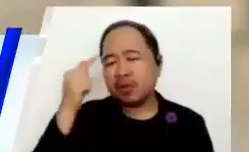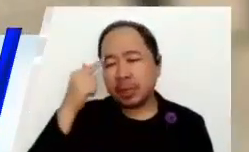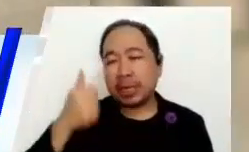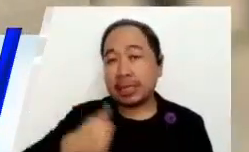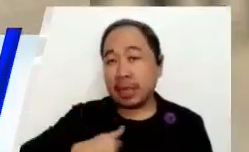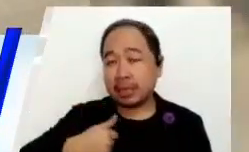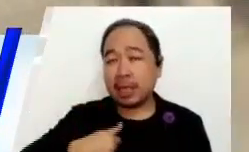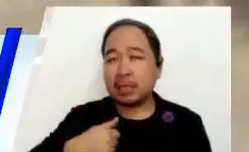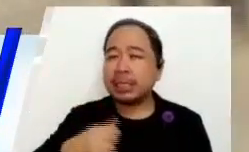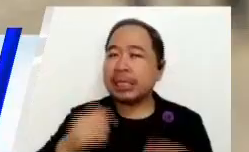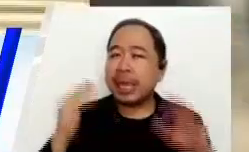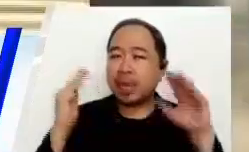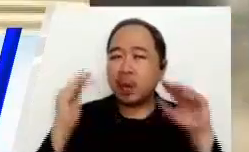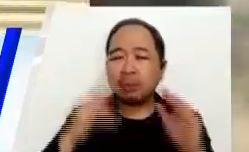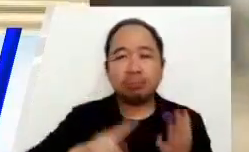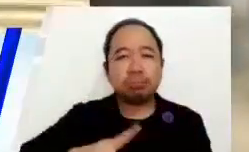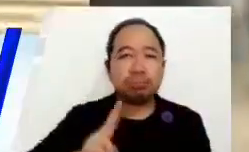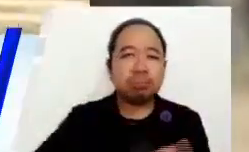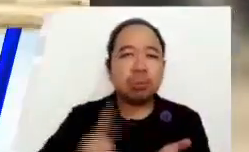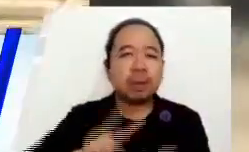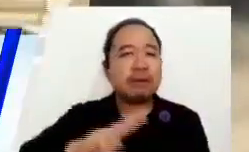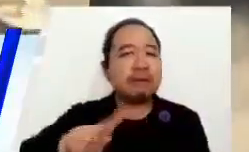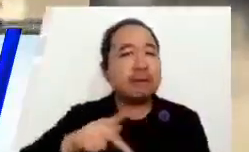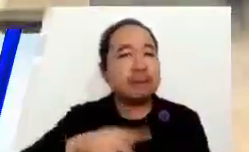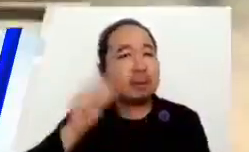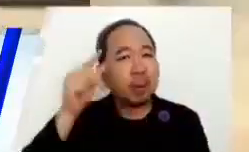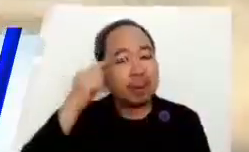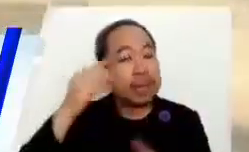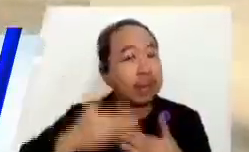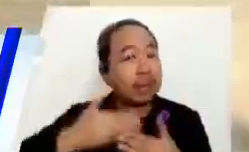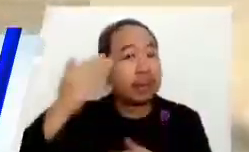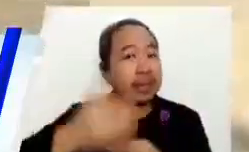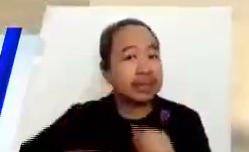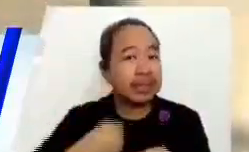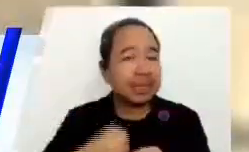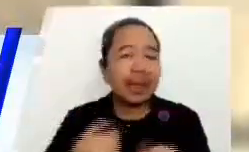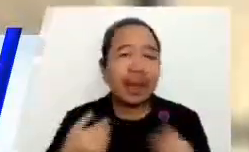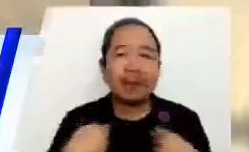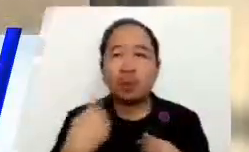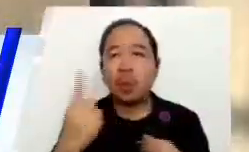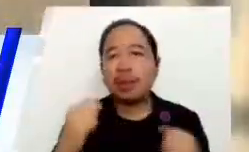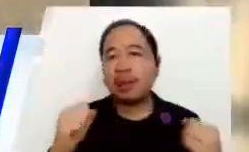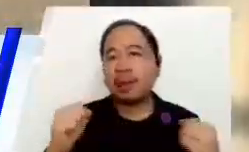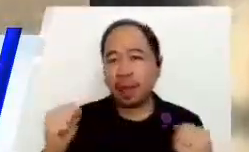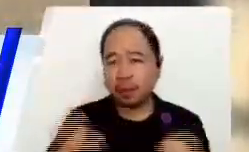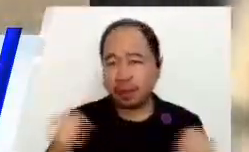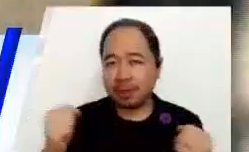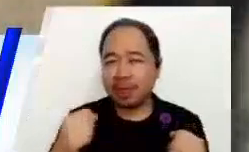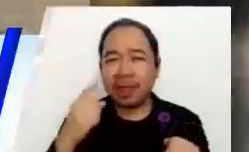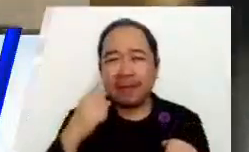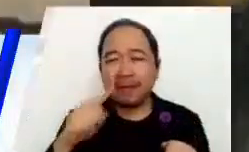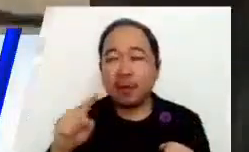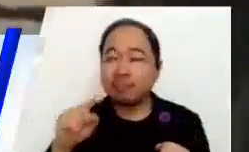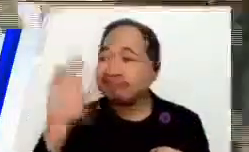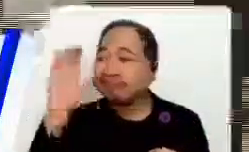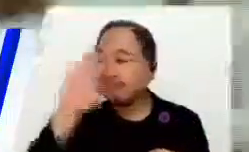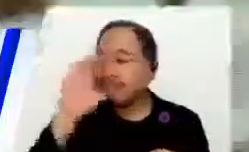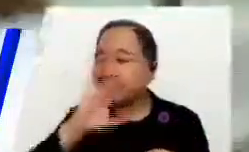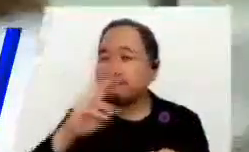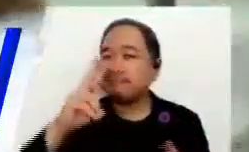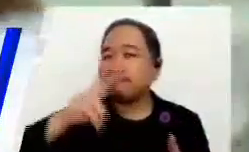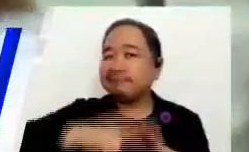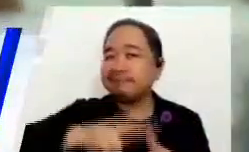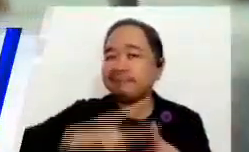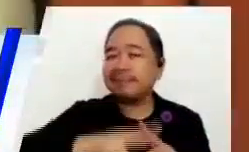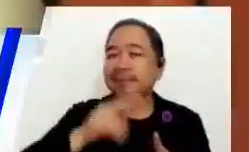na ng gobyerno ng Pilipinas sa susunod na taon ang isang kasunduan para sa pag-recruit ng mga Pilipinong manggagawa,